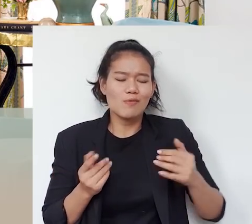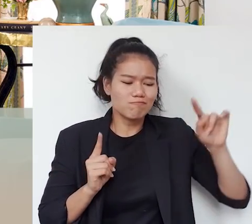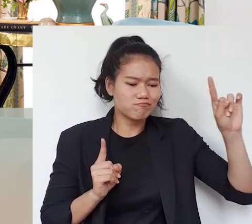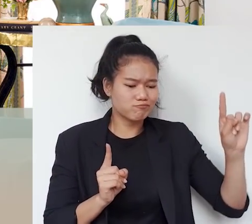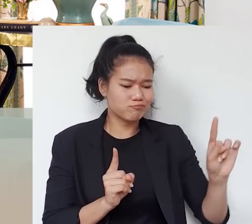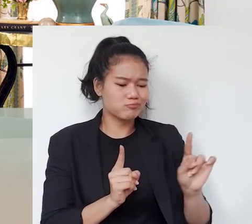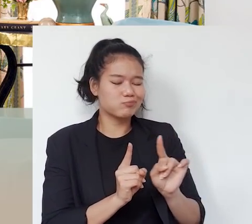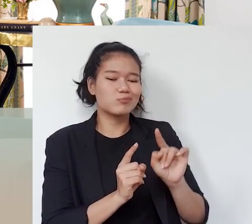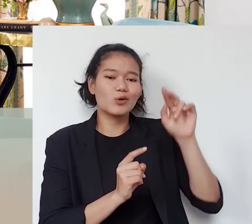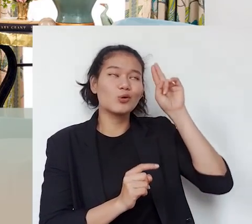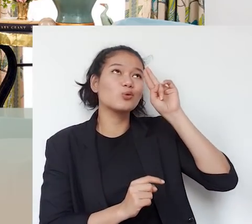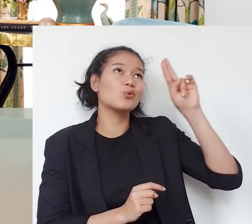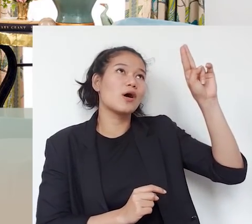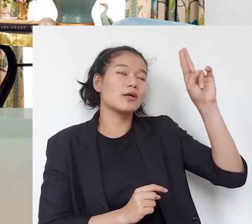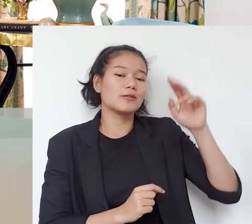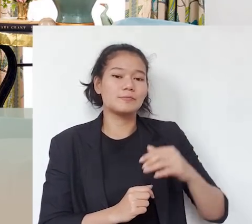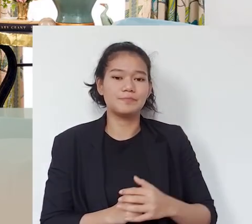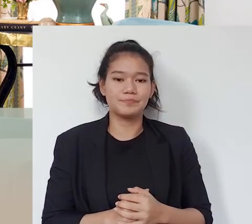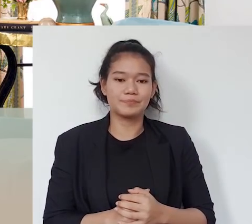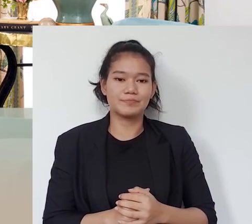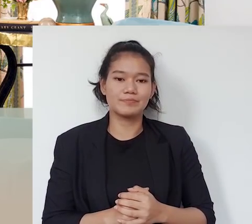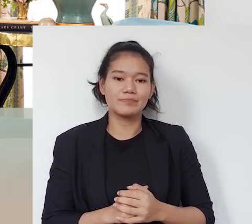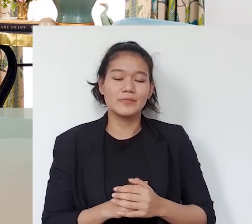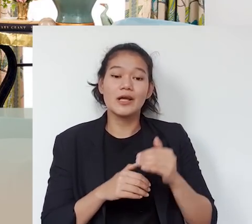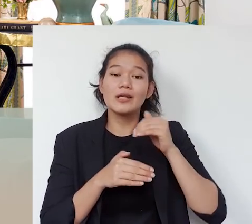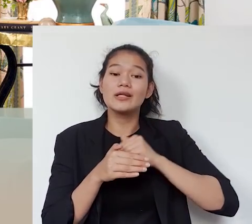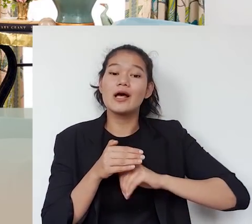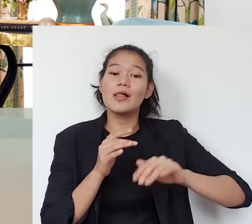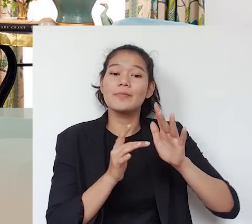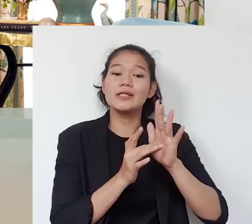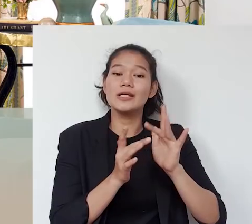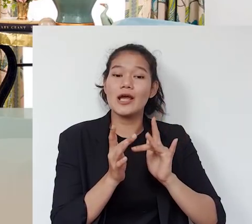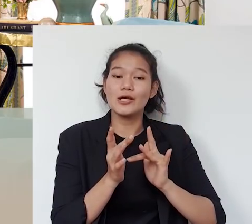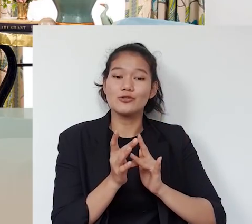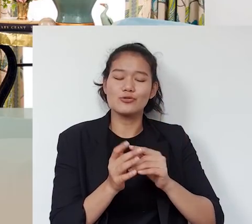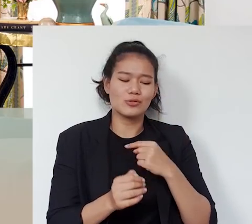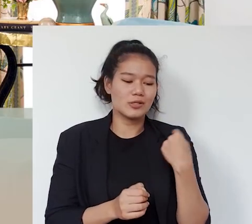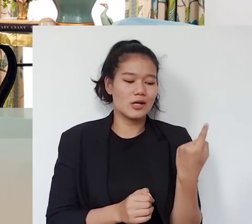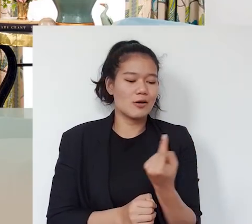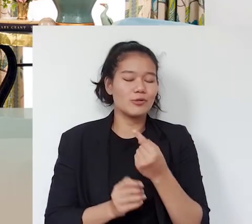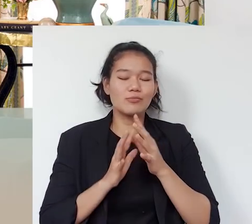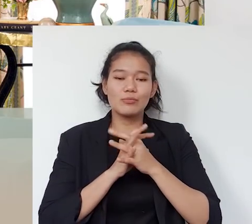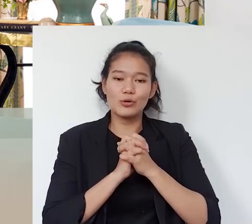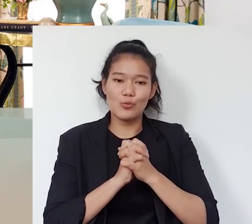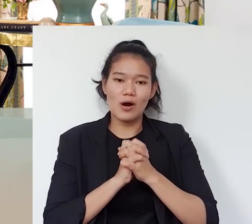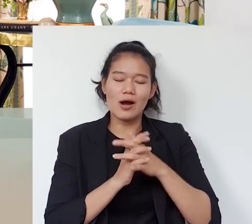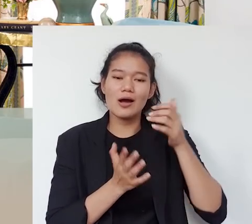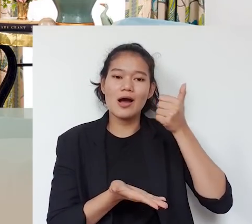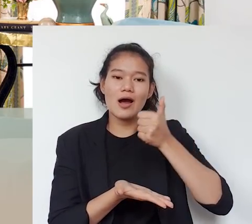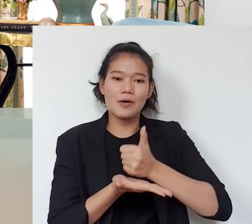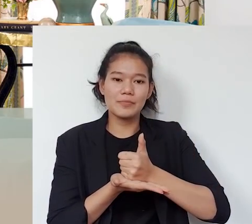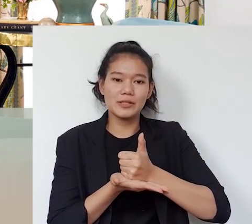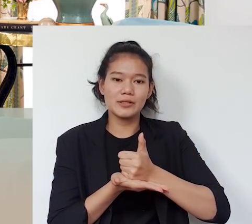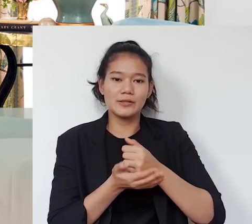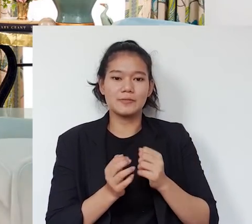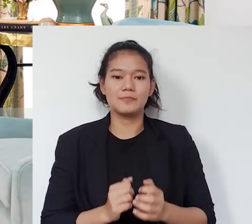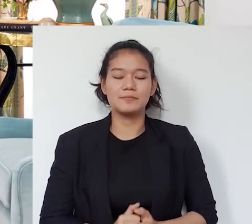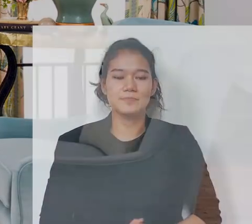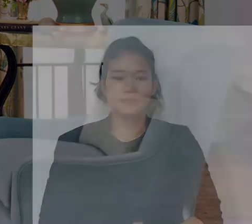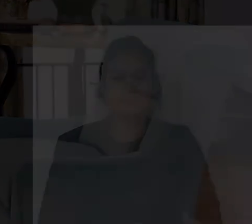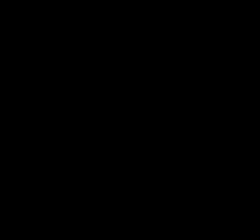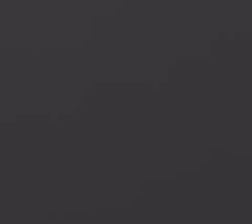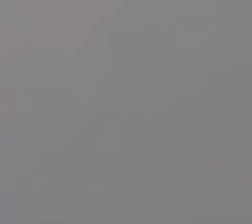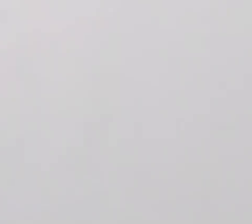hidup bersama-sama dengan Tuhan. Di dalam Yesus Kristus kami berdoa. Amin.